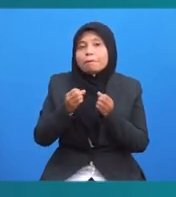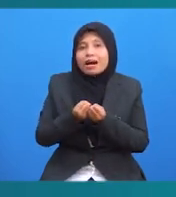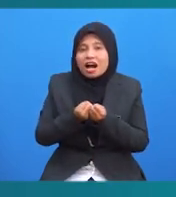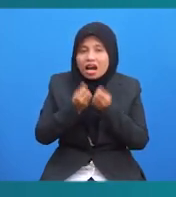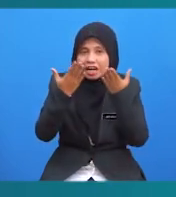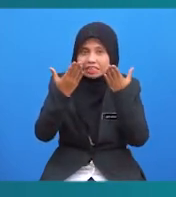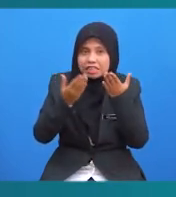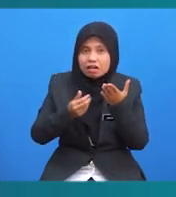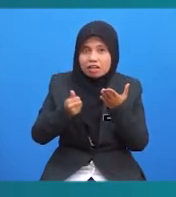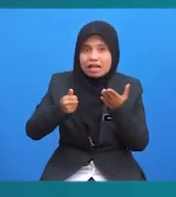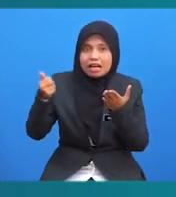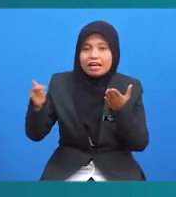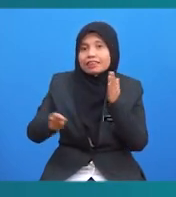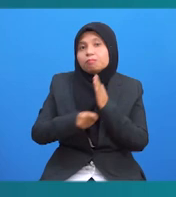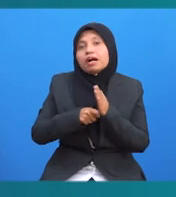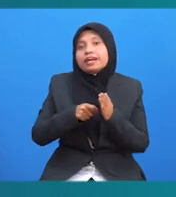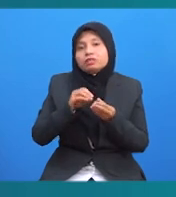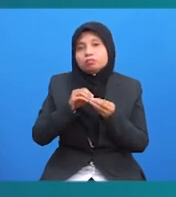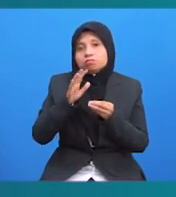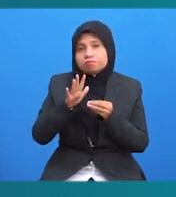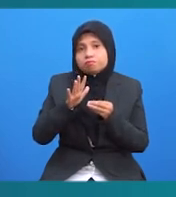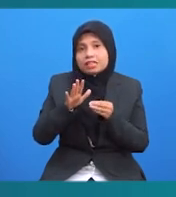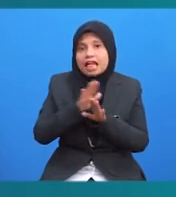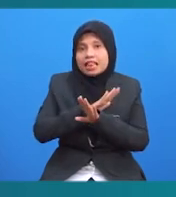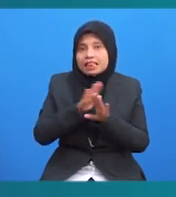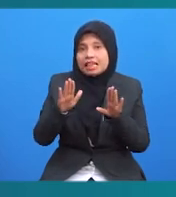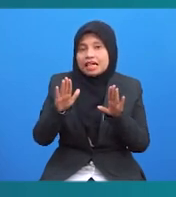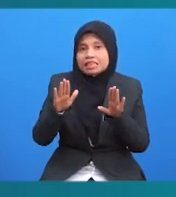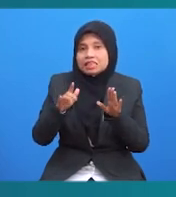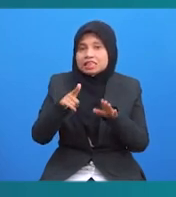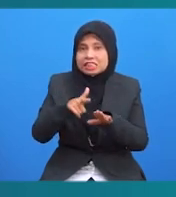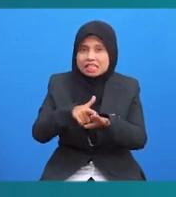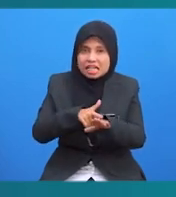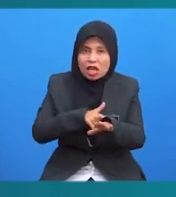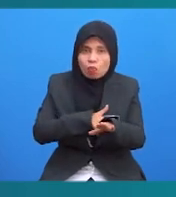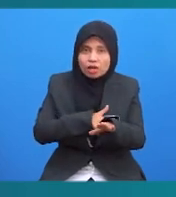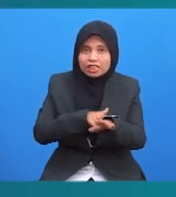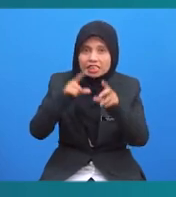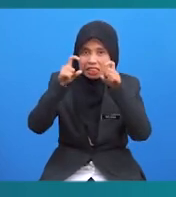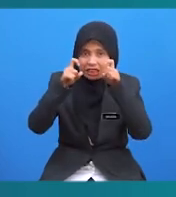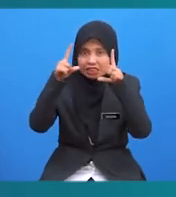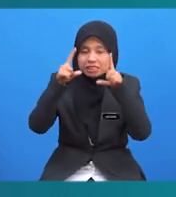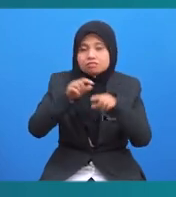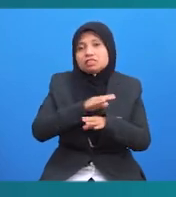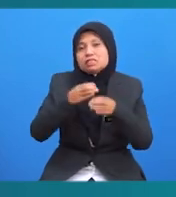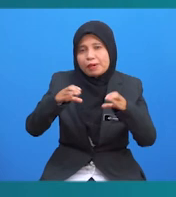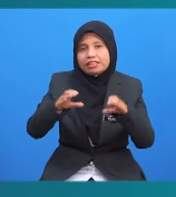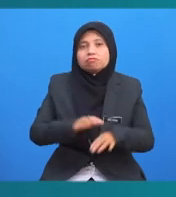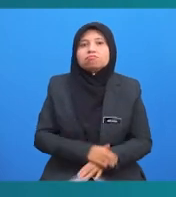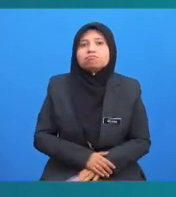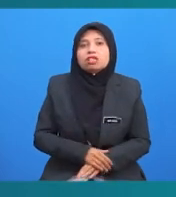tambahan. Kelima, tiada kelewatan shutter dan cepat operasi.